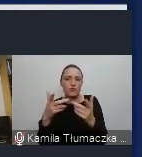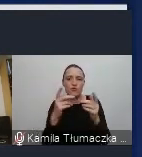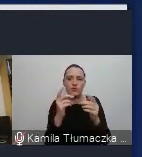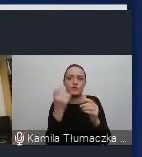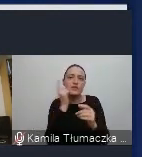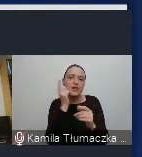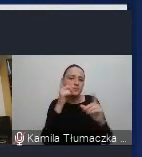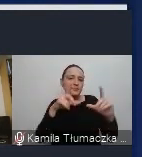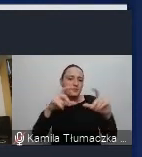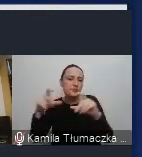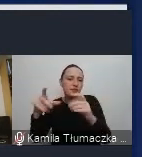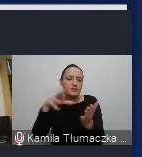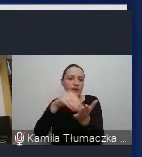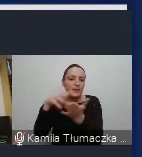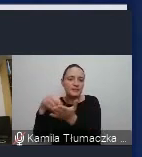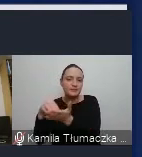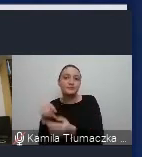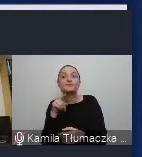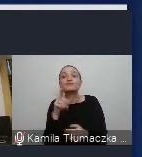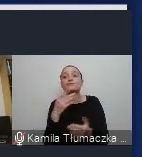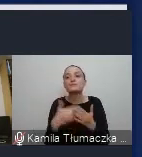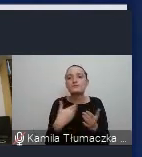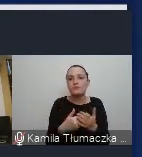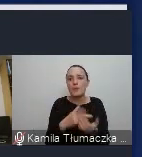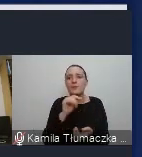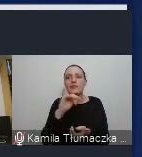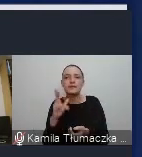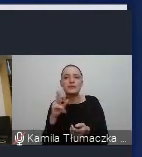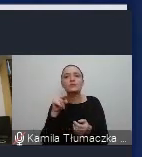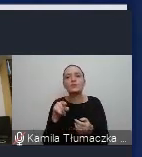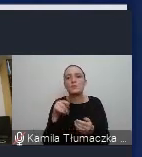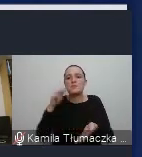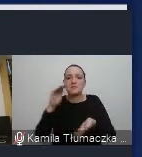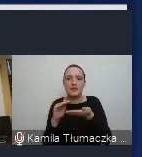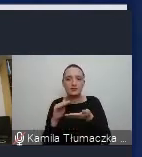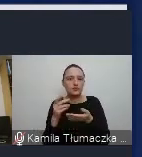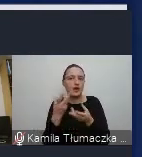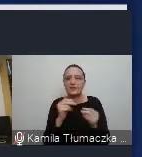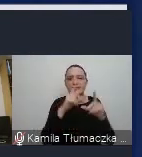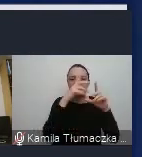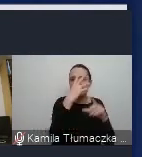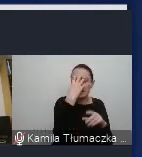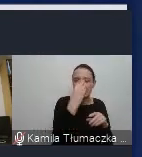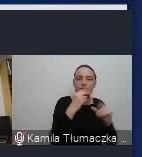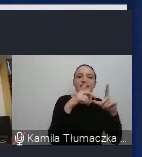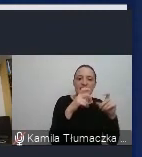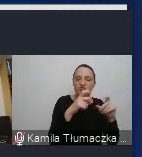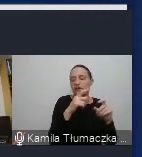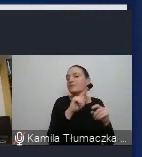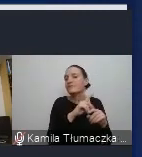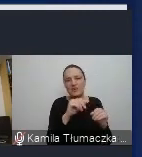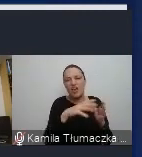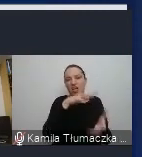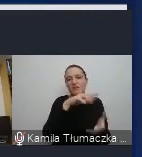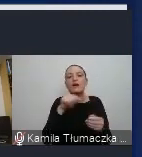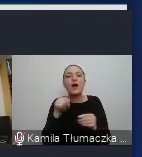użyteczna, ponieważ pliki generowane przez ten skaner są znacznie mniejsze niż pliki zdjęciowe, także ja polecałam.